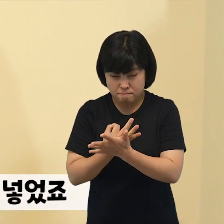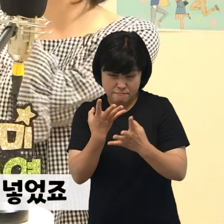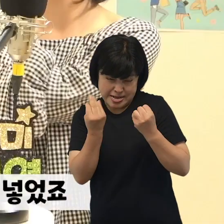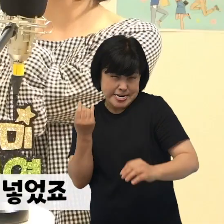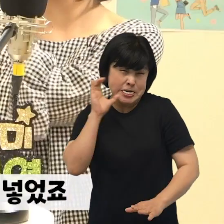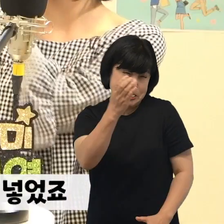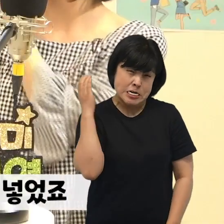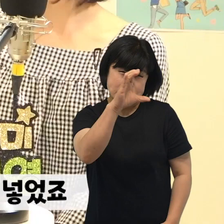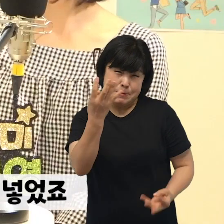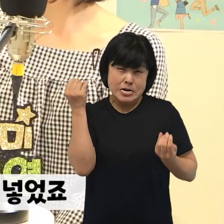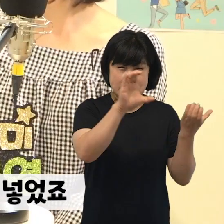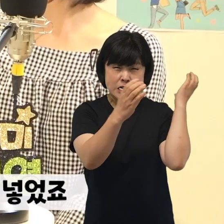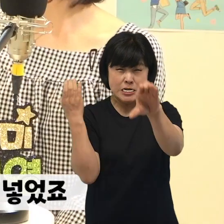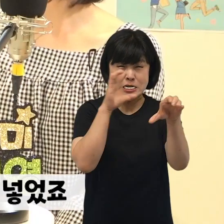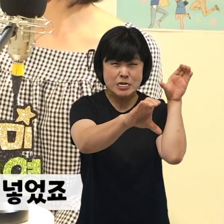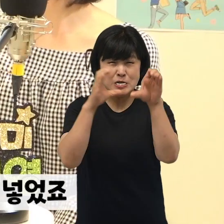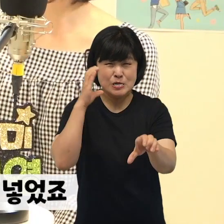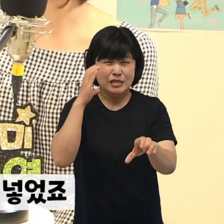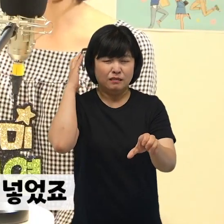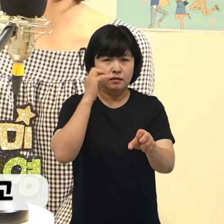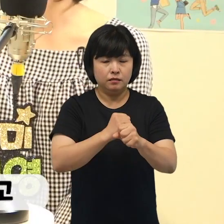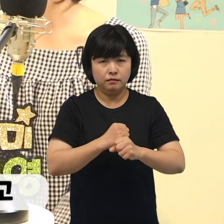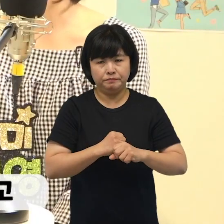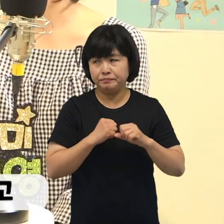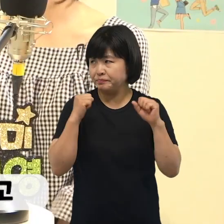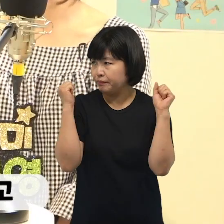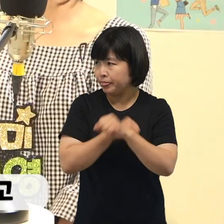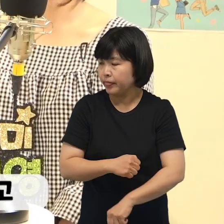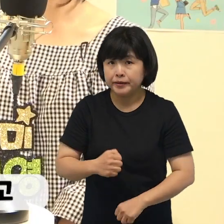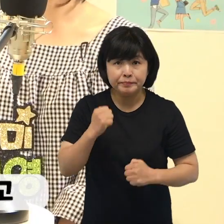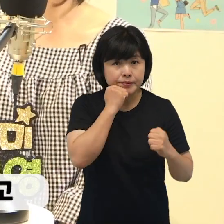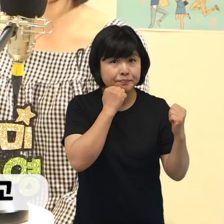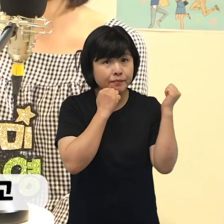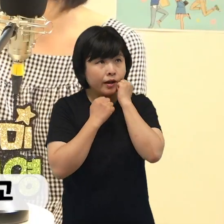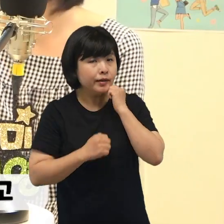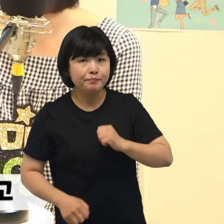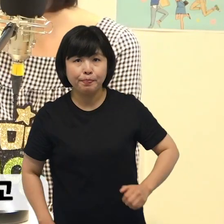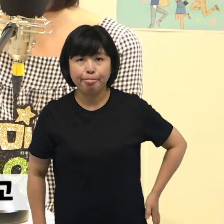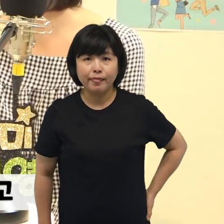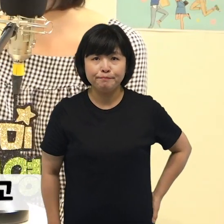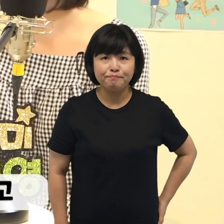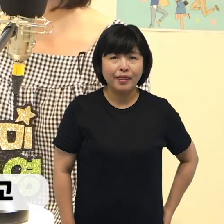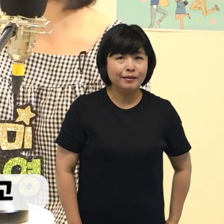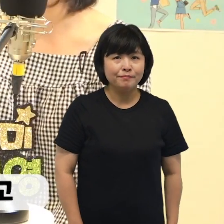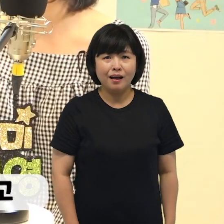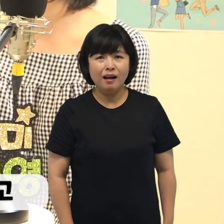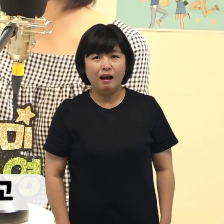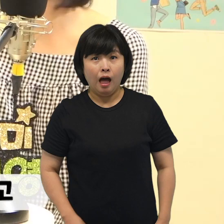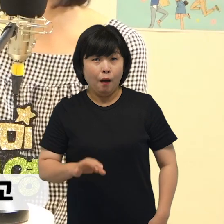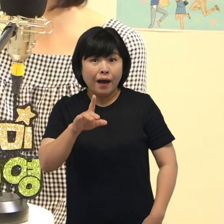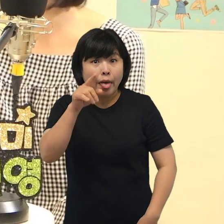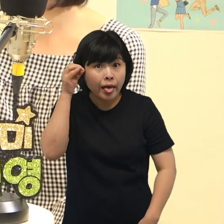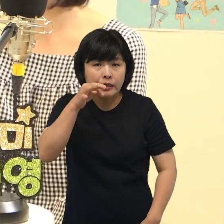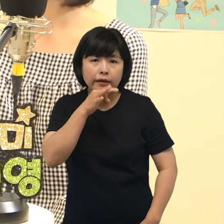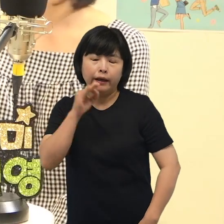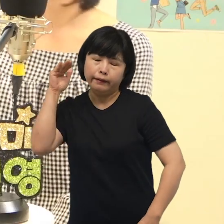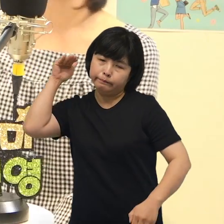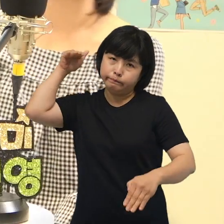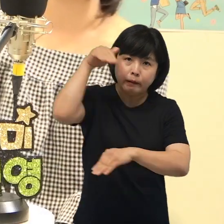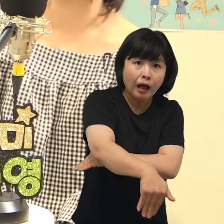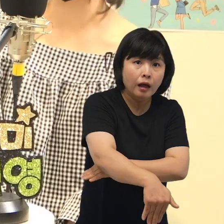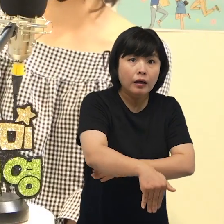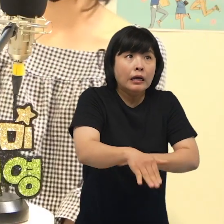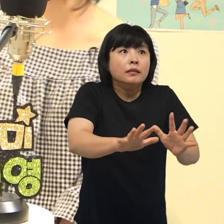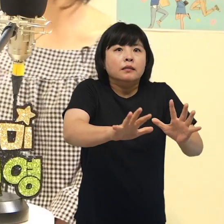그래가지고 바로 이제 돈을 엄청 많이 넣었죠. 근데 그러자마자 아주 망해가지고